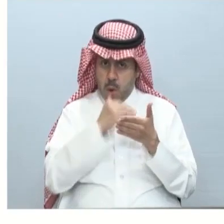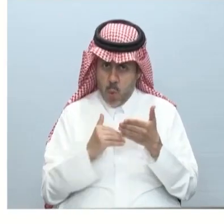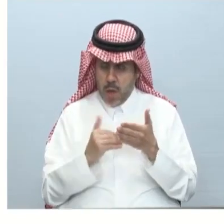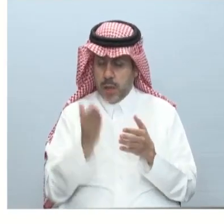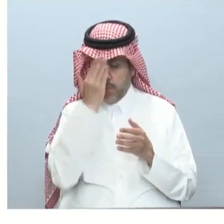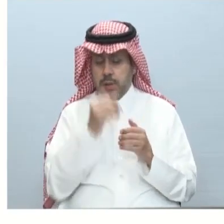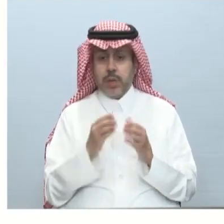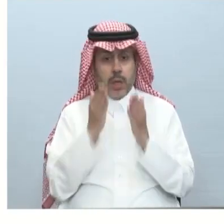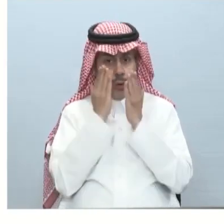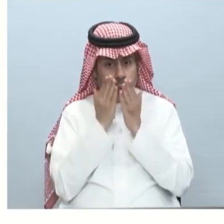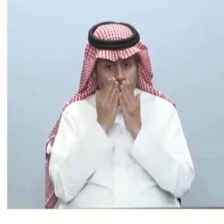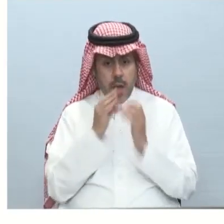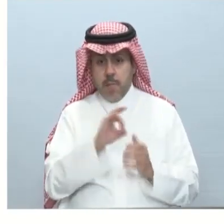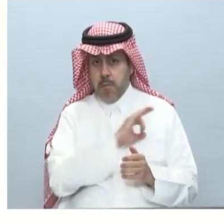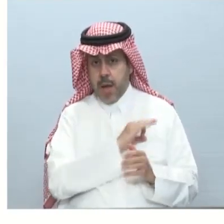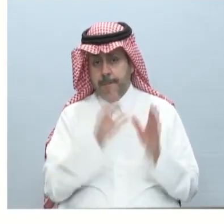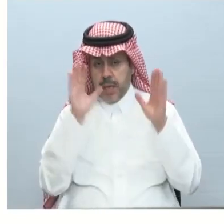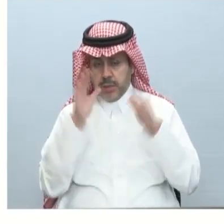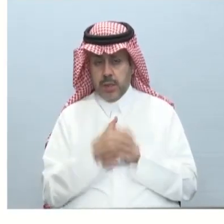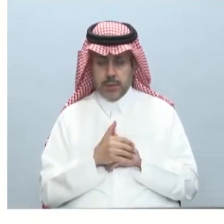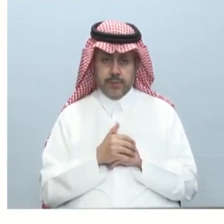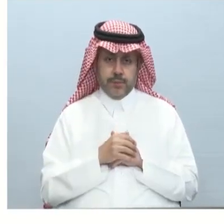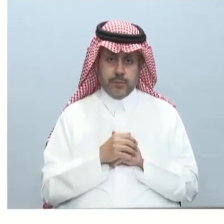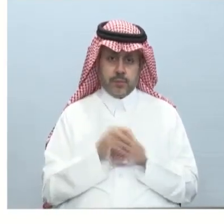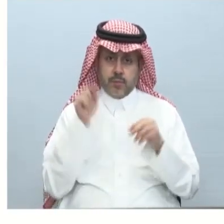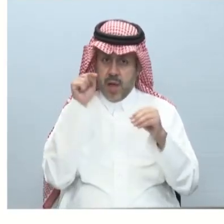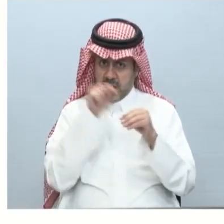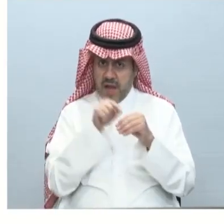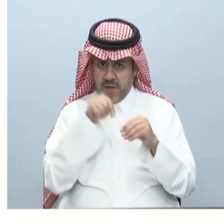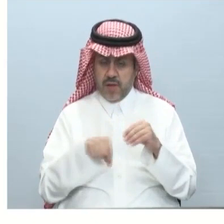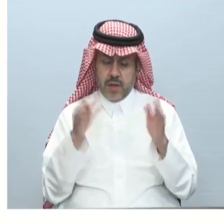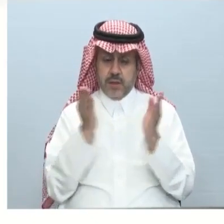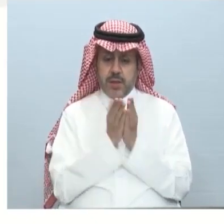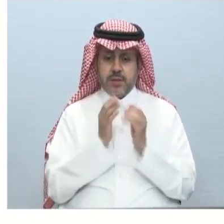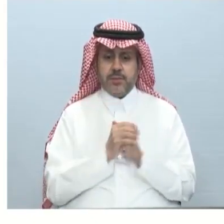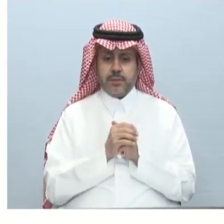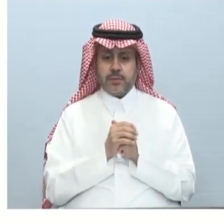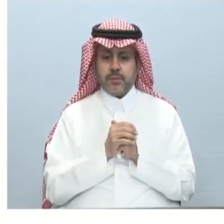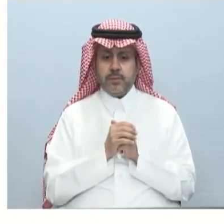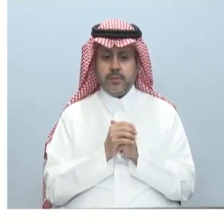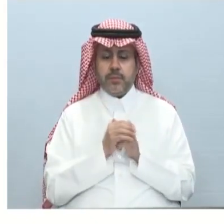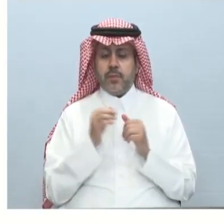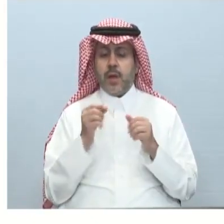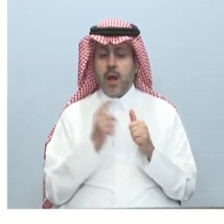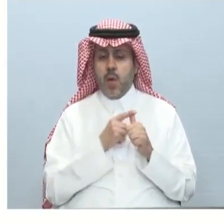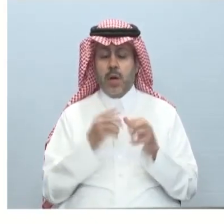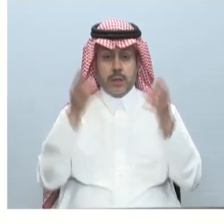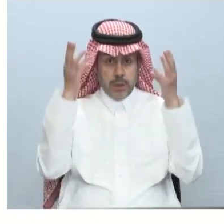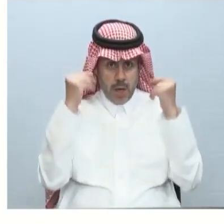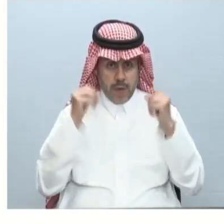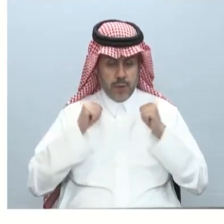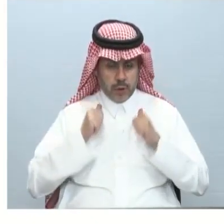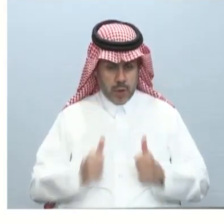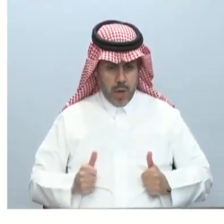المحبه الصلاه اهداف الدرس لهذا اليوم باذن الله الهدف الاول ان يتعرف الطالب